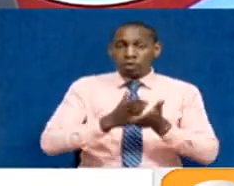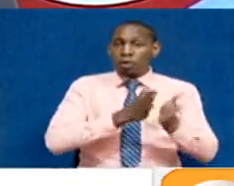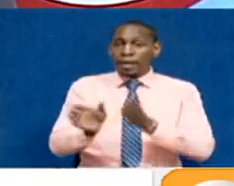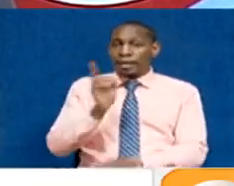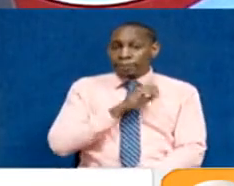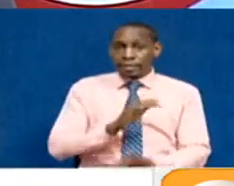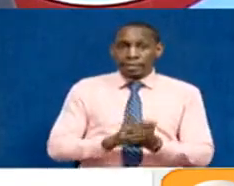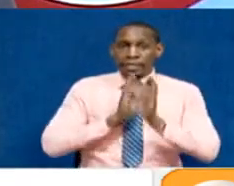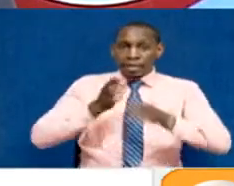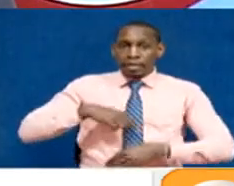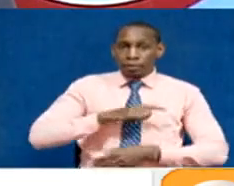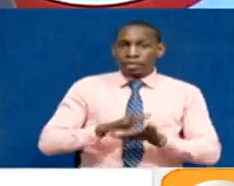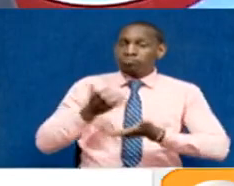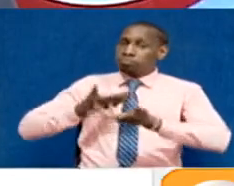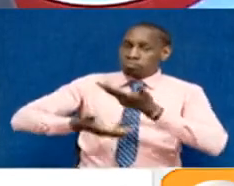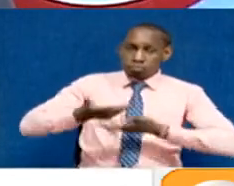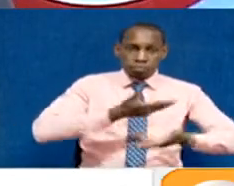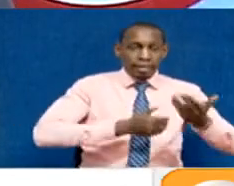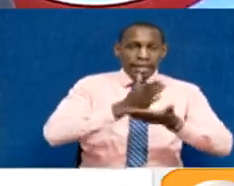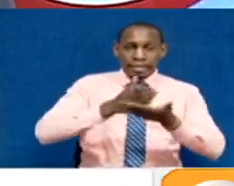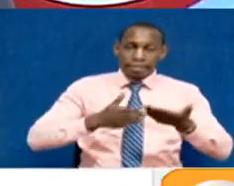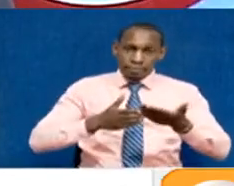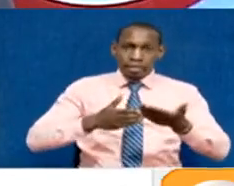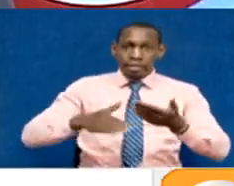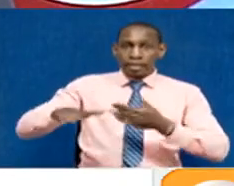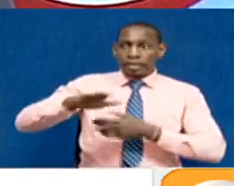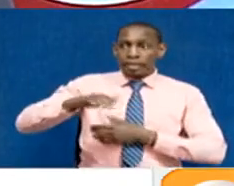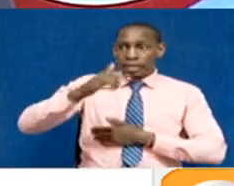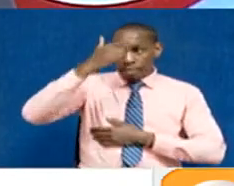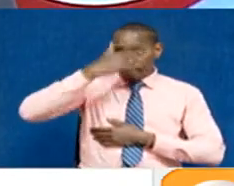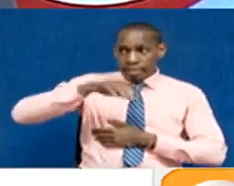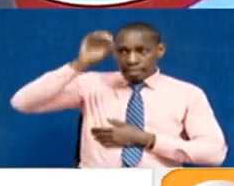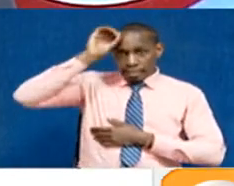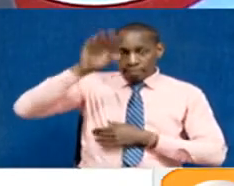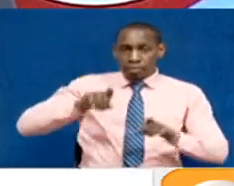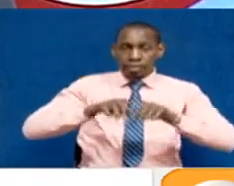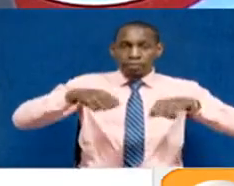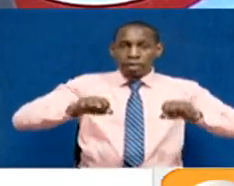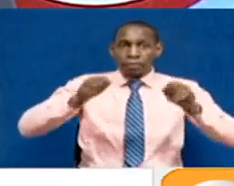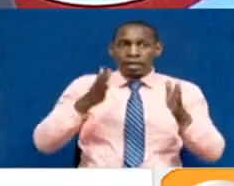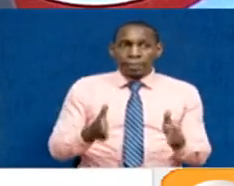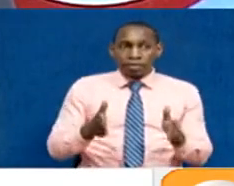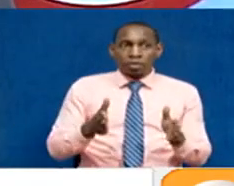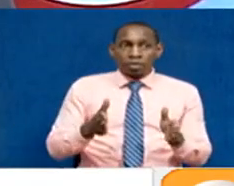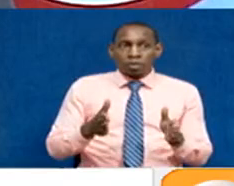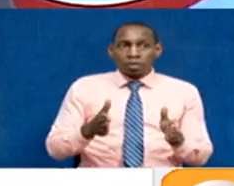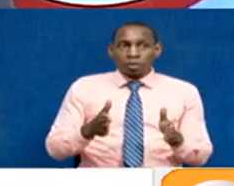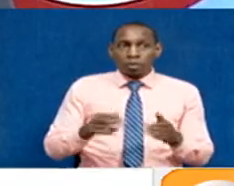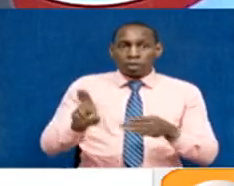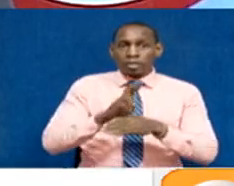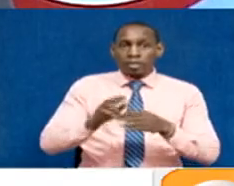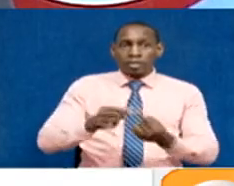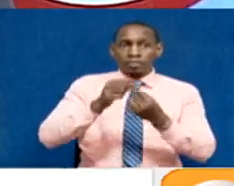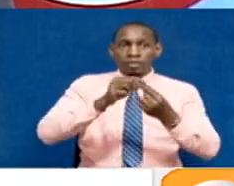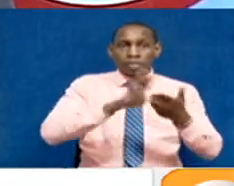walivyojipanga. Rakel Mwigai alipata fursa ya kutangamana na baadhi yao katika eneo la Thika huko Kiambu, ambapo waendeshaji bodaboda wamekuwa wakitumia mfumo